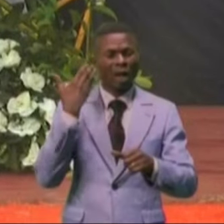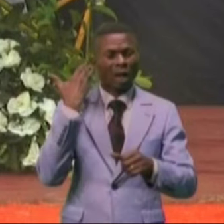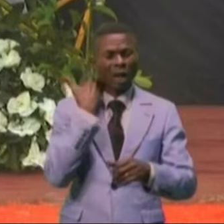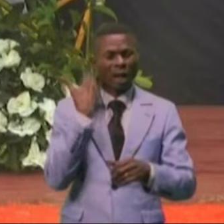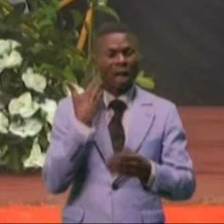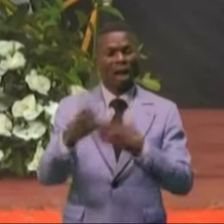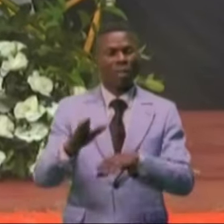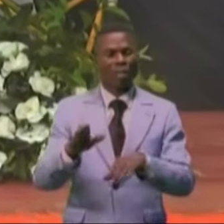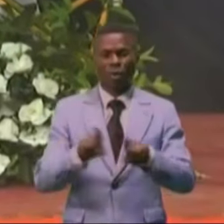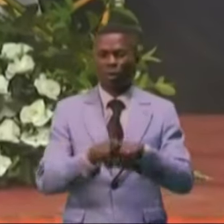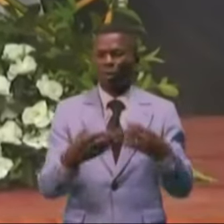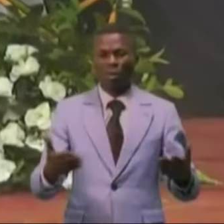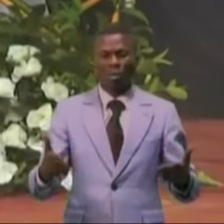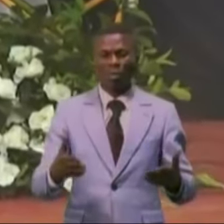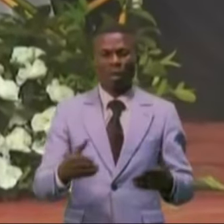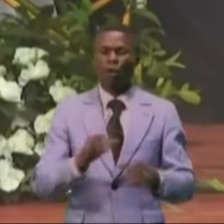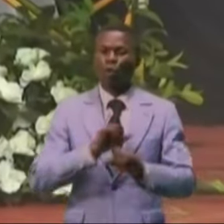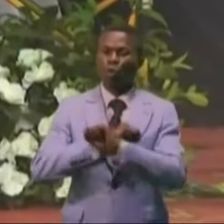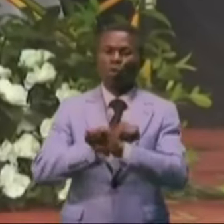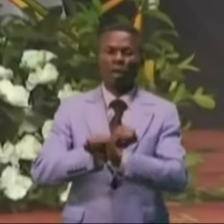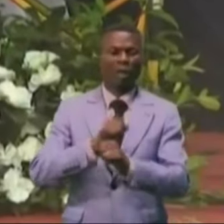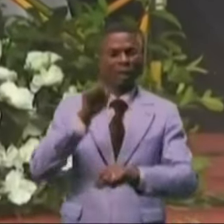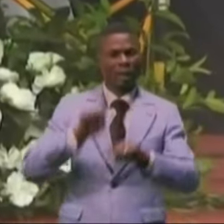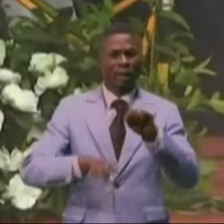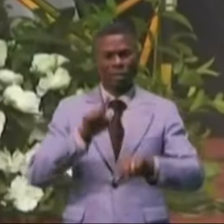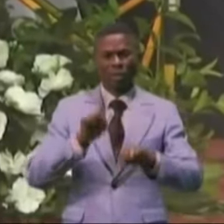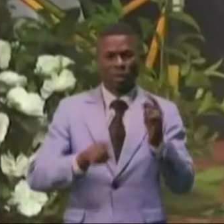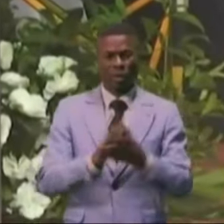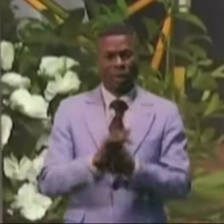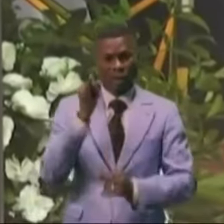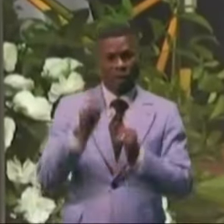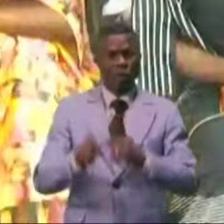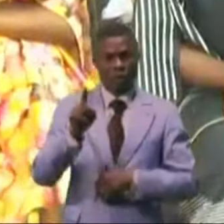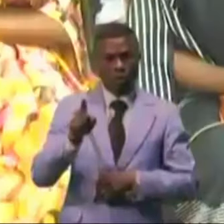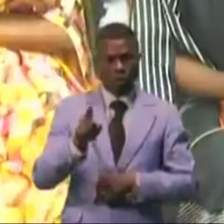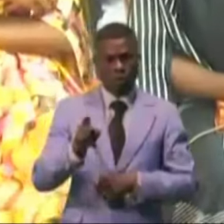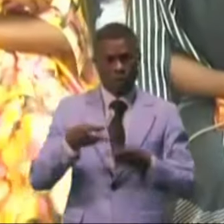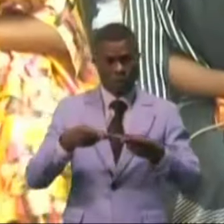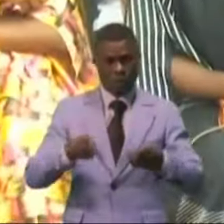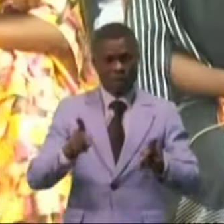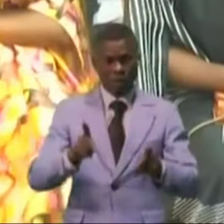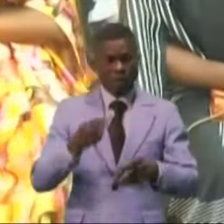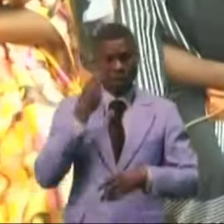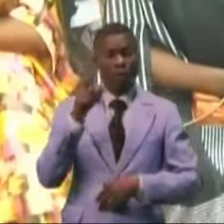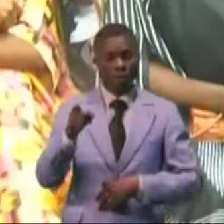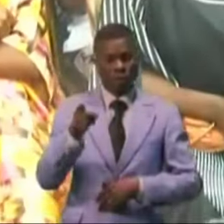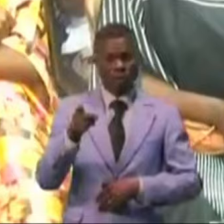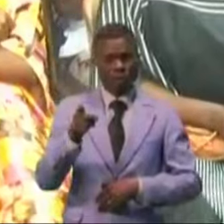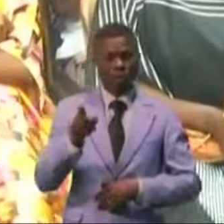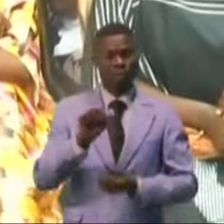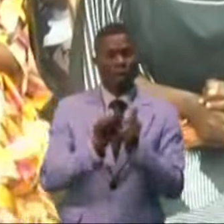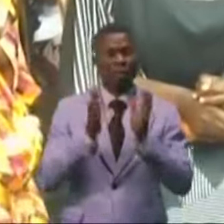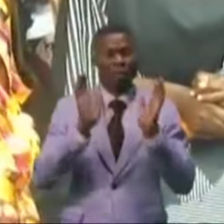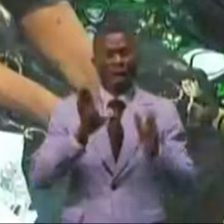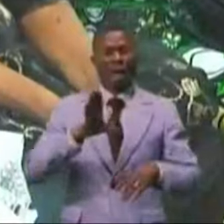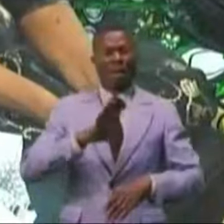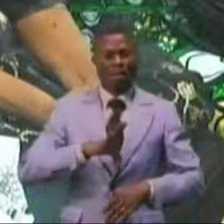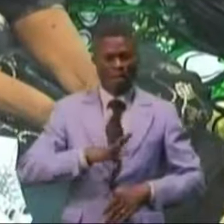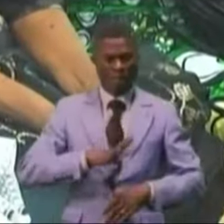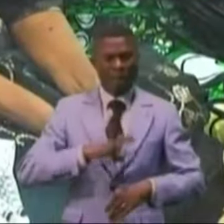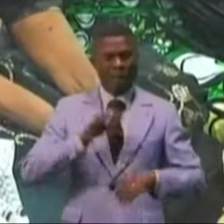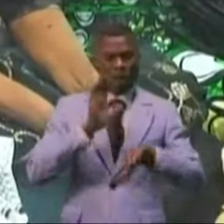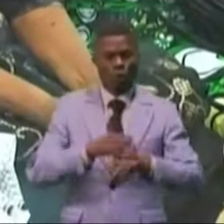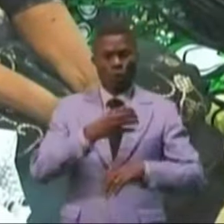Nous n'approuvons rien. Estimez, confrères, si vous êtes donné l'occasion de revoir les dégâts émotionnels que votre mort a